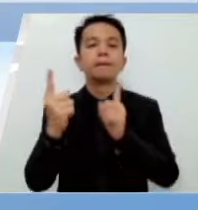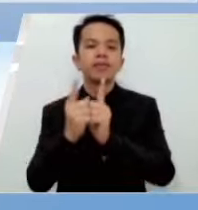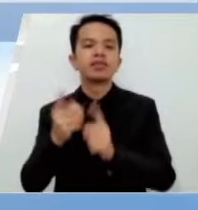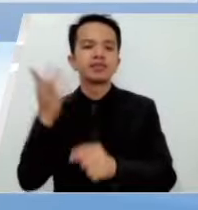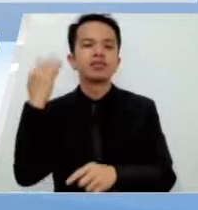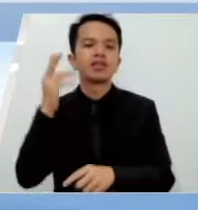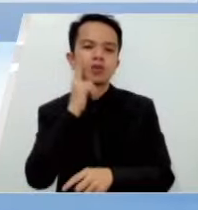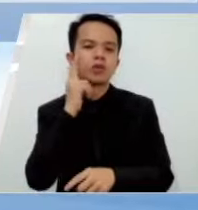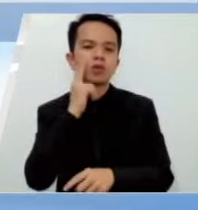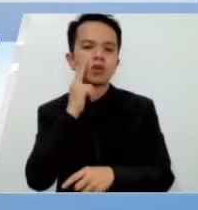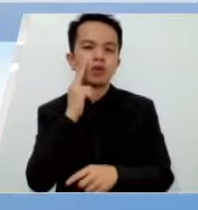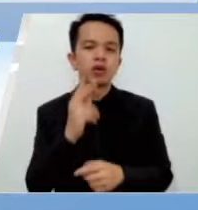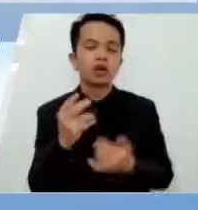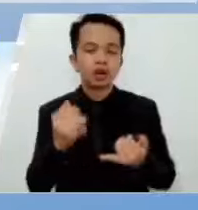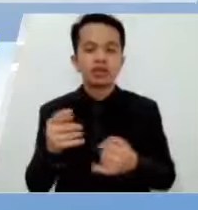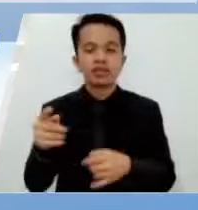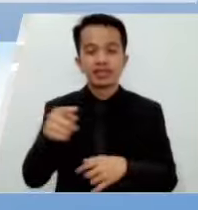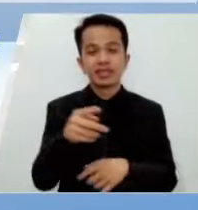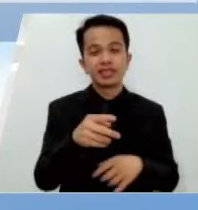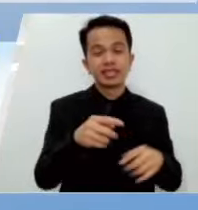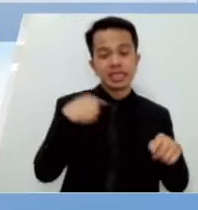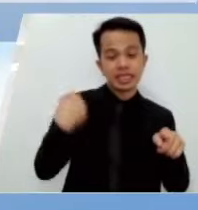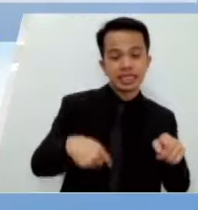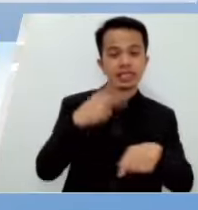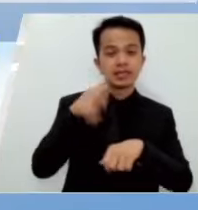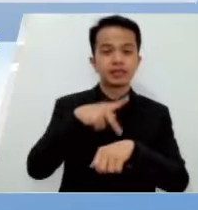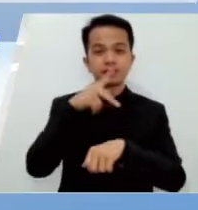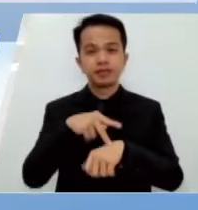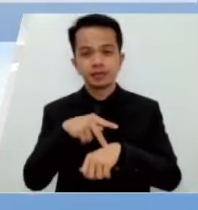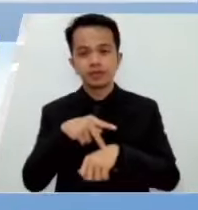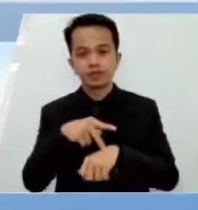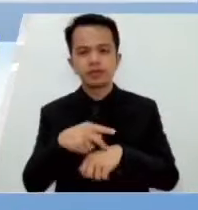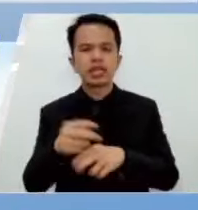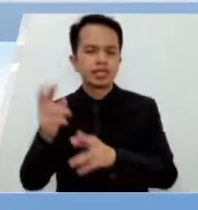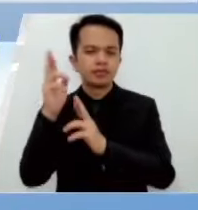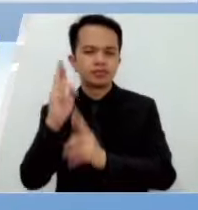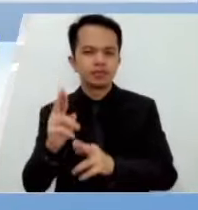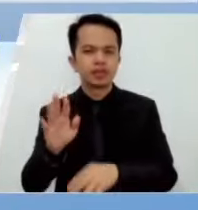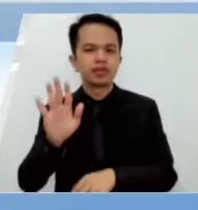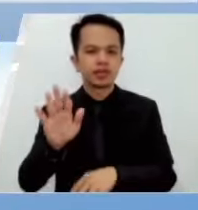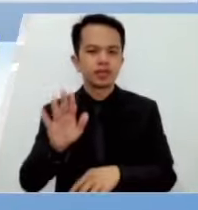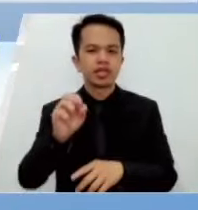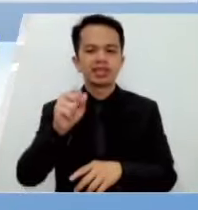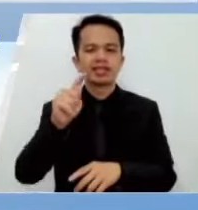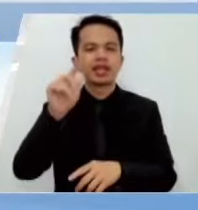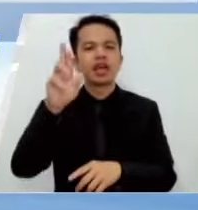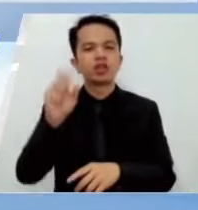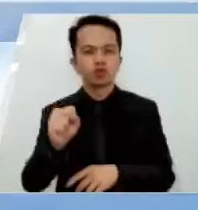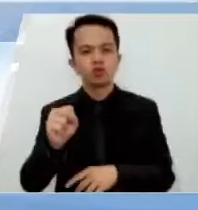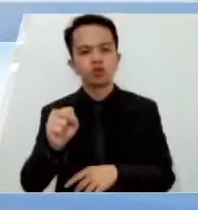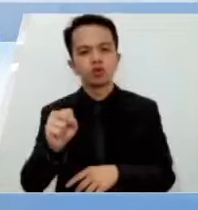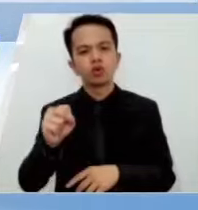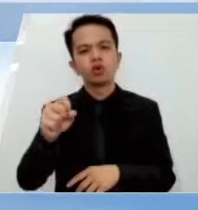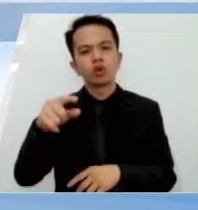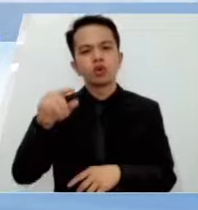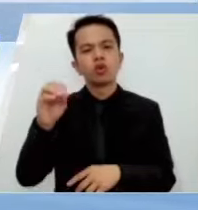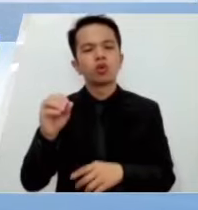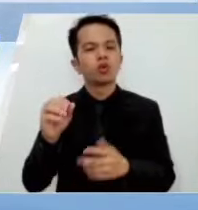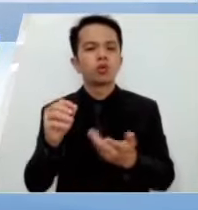ang parehong panig ang China at Pilipina ay re-respetuhin ang status quo. Ibig sabihin, wala rin gagawing hakbang ang Pilipinas